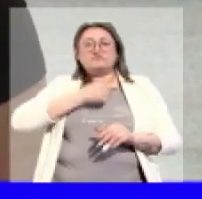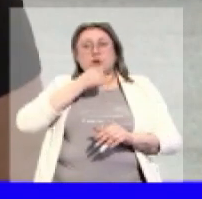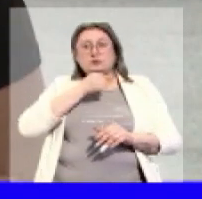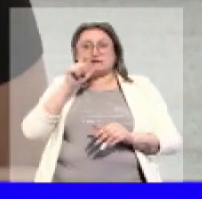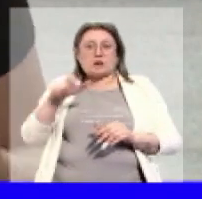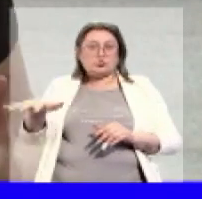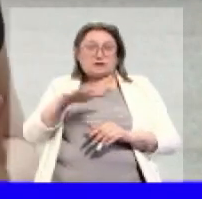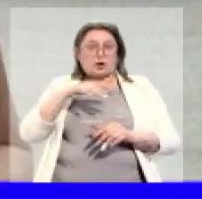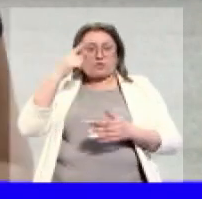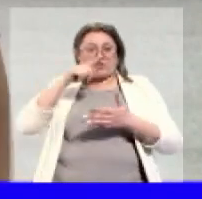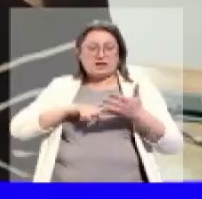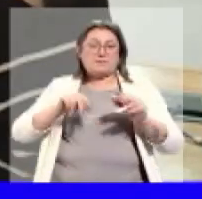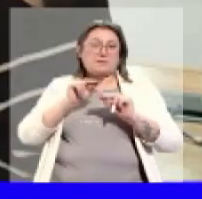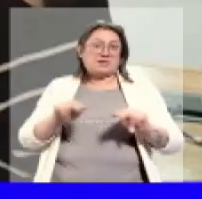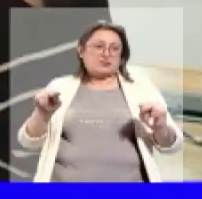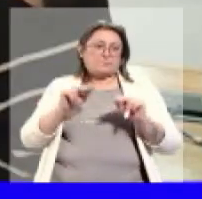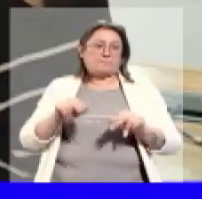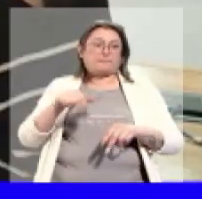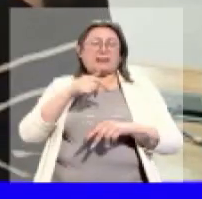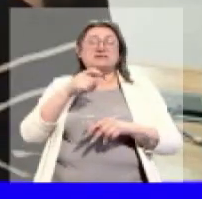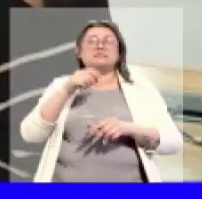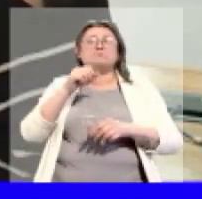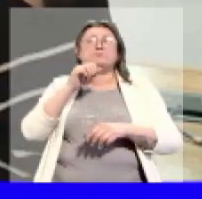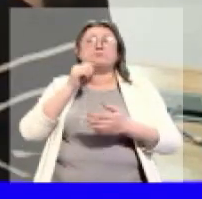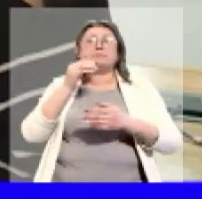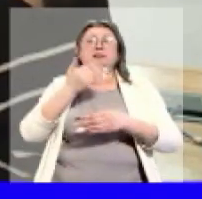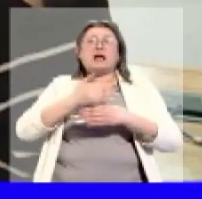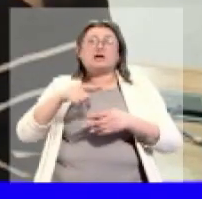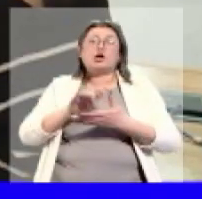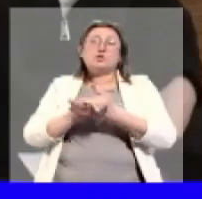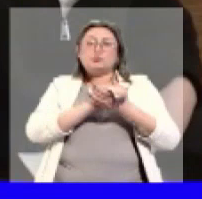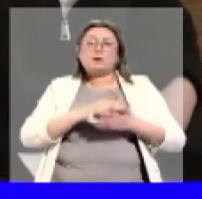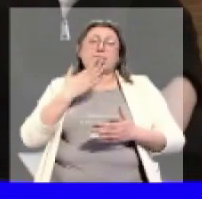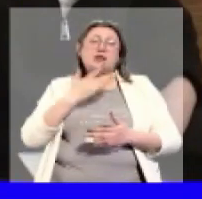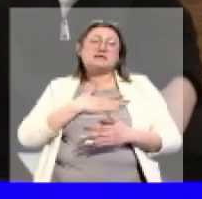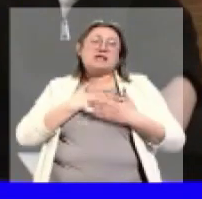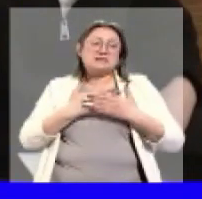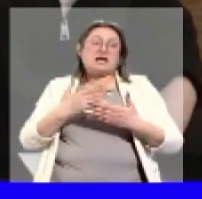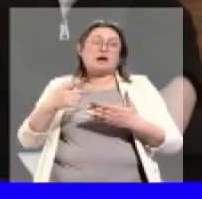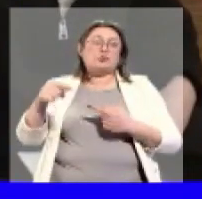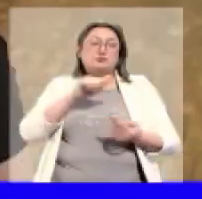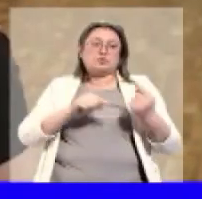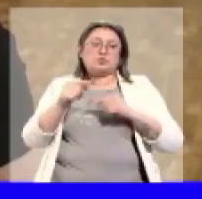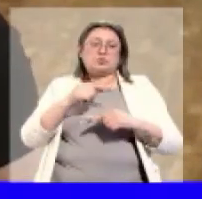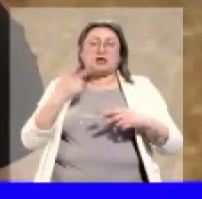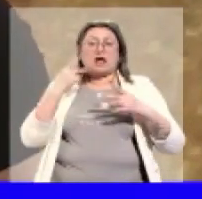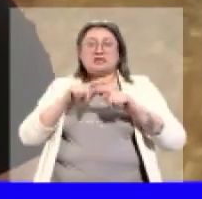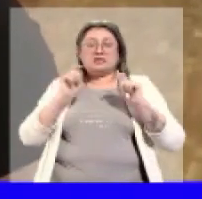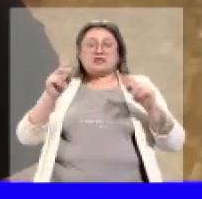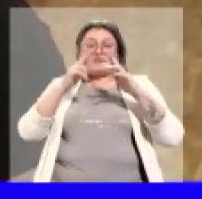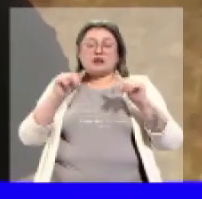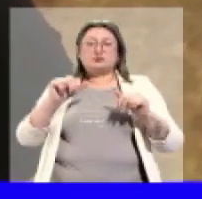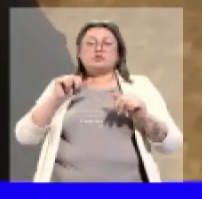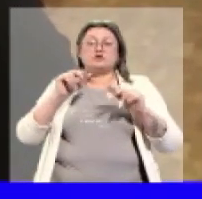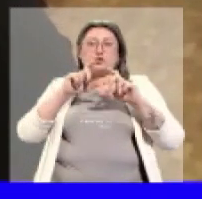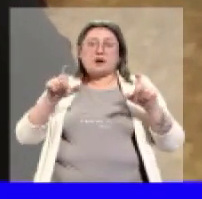взрослой аудитории, уверены преподаватели. В основе спектакля – дружба и милосердие друг к другу. Как только открылся дворец школьников и